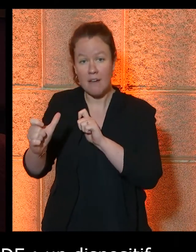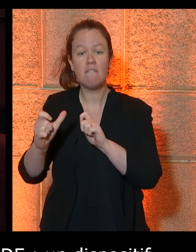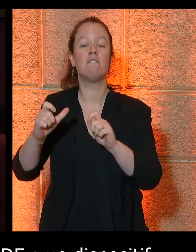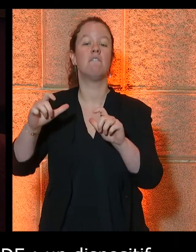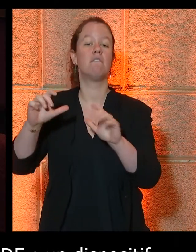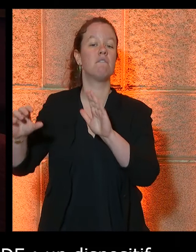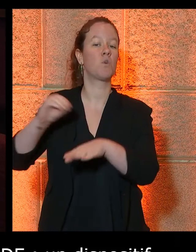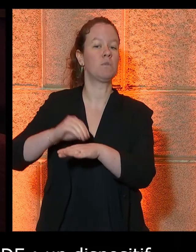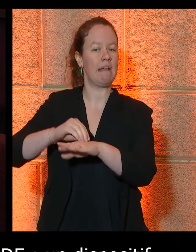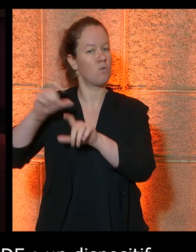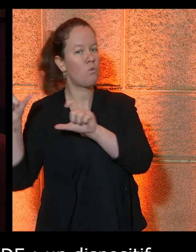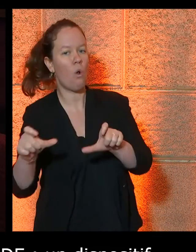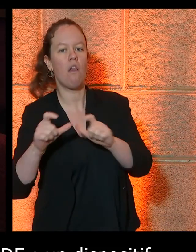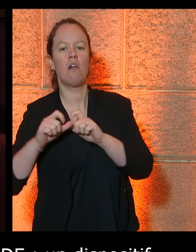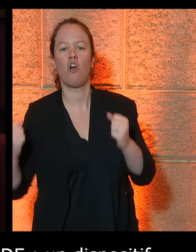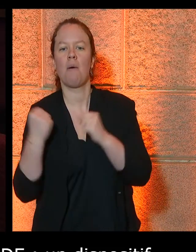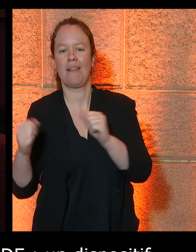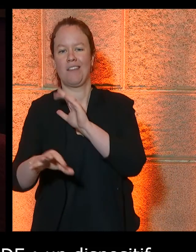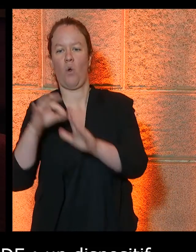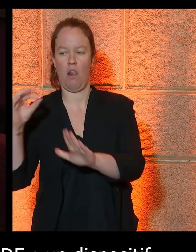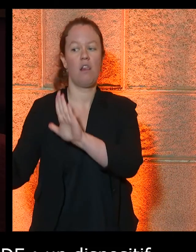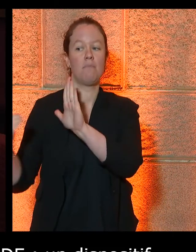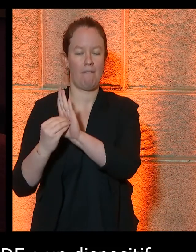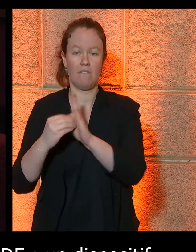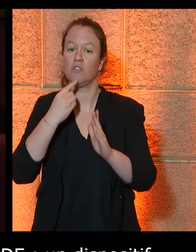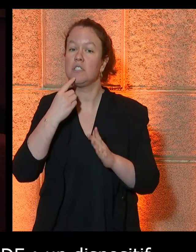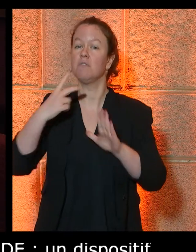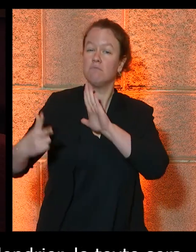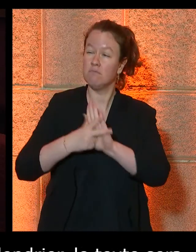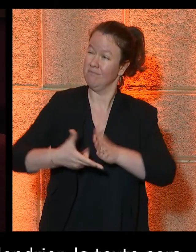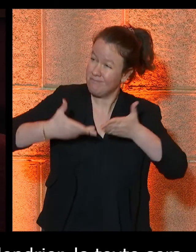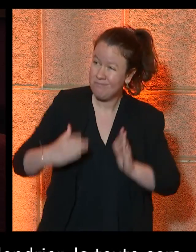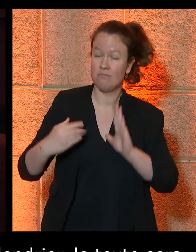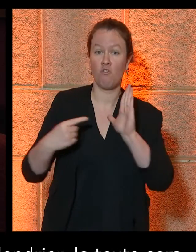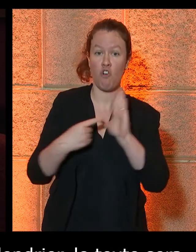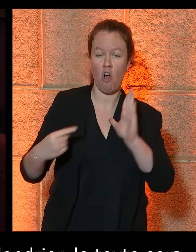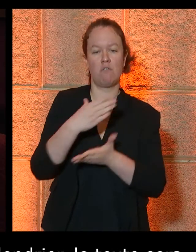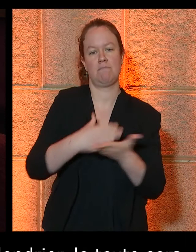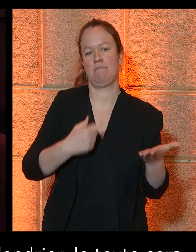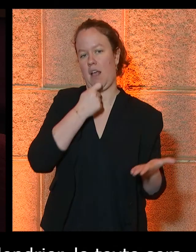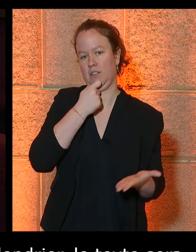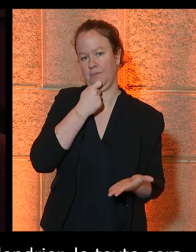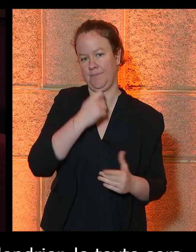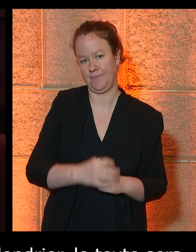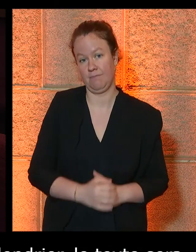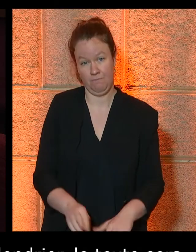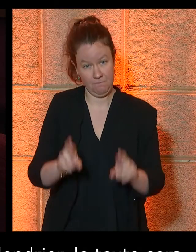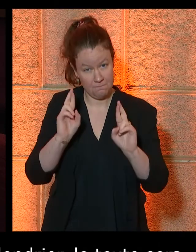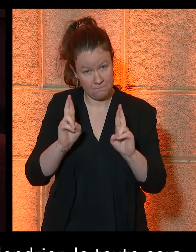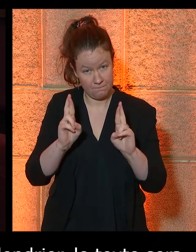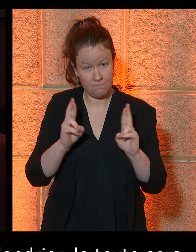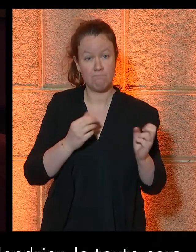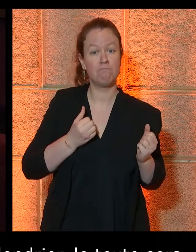ce texte sera approuvé sans doute à la mi-mars et donc on a bon espoir que